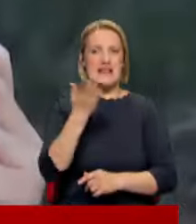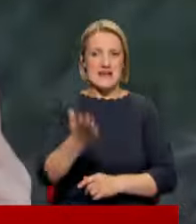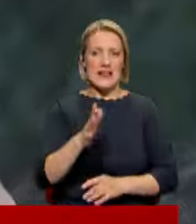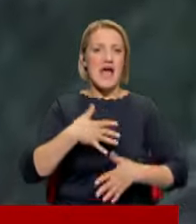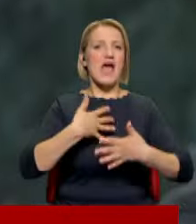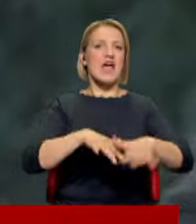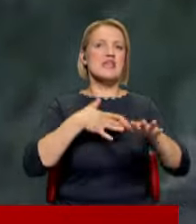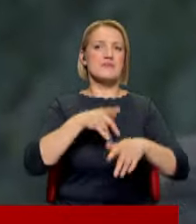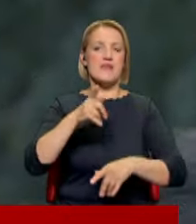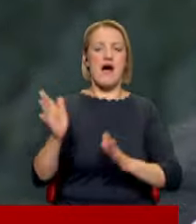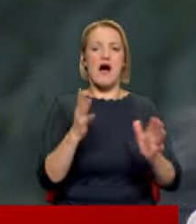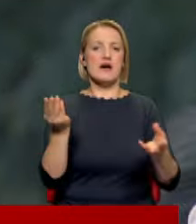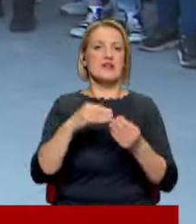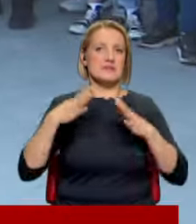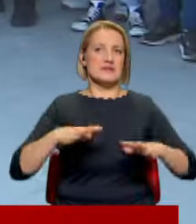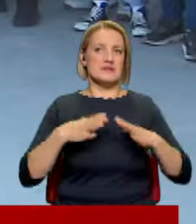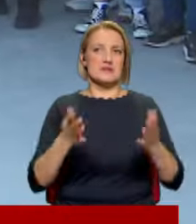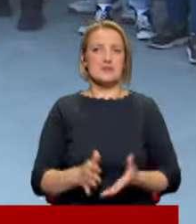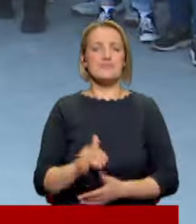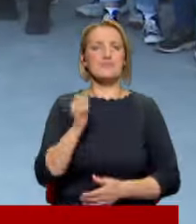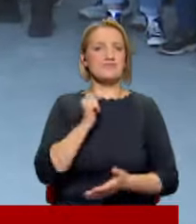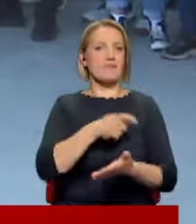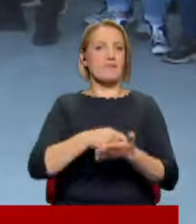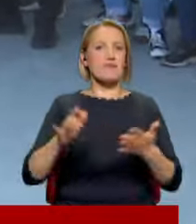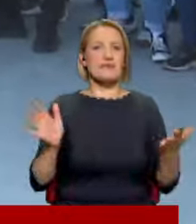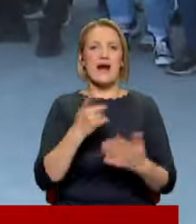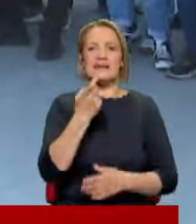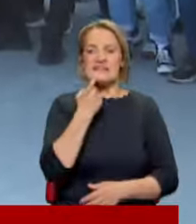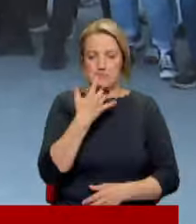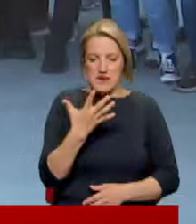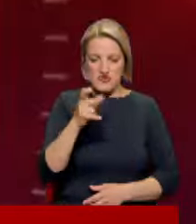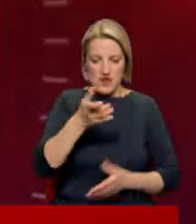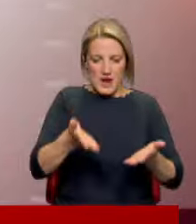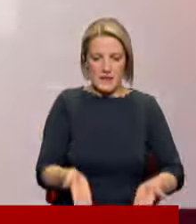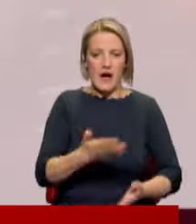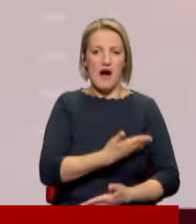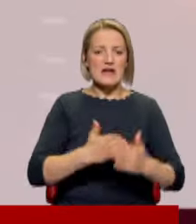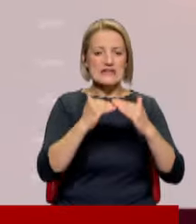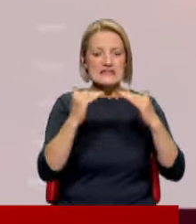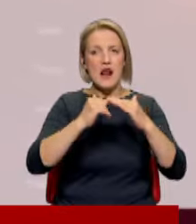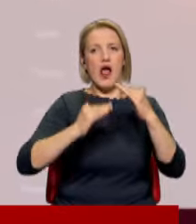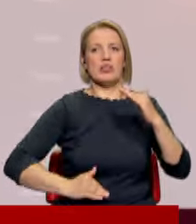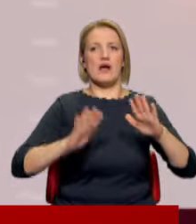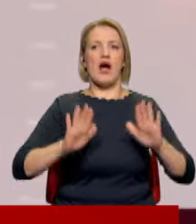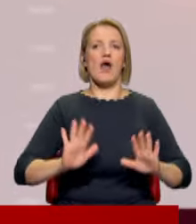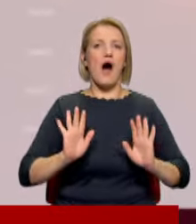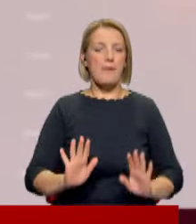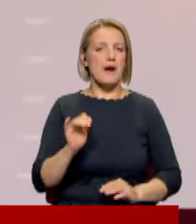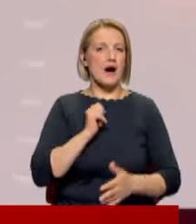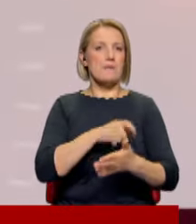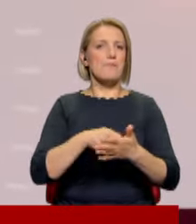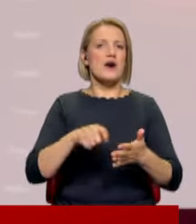platformunun eyleminde ara zam istediler. Asgari ücret daha yılın 5. ayında açlık sınırının altında kaldı ama